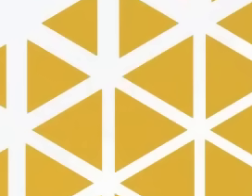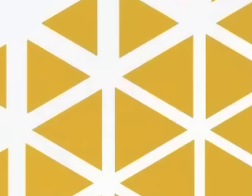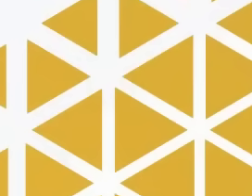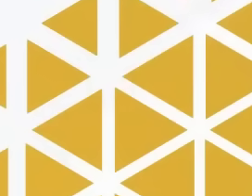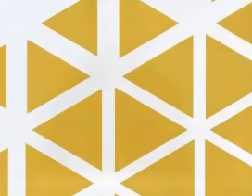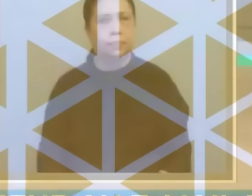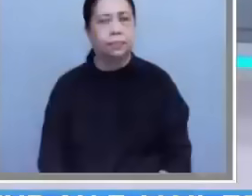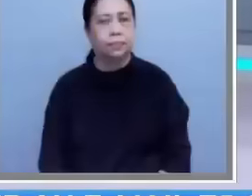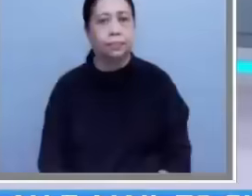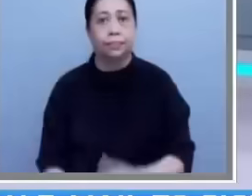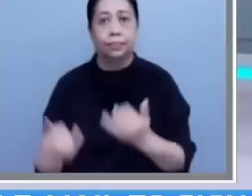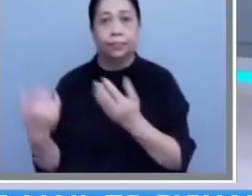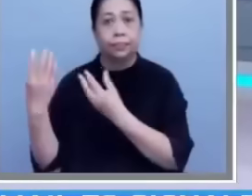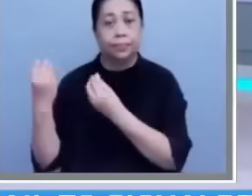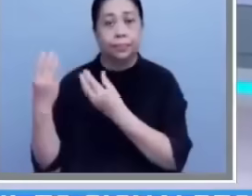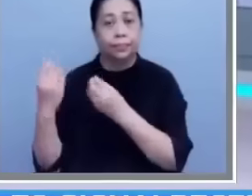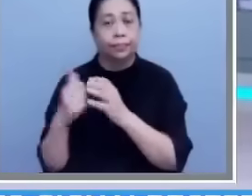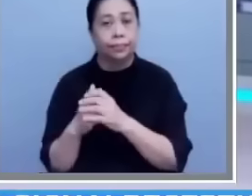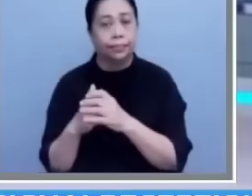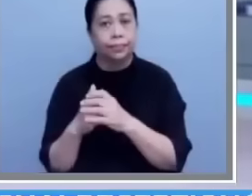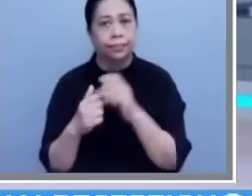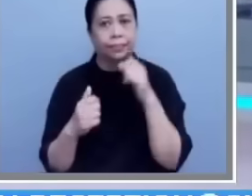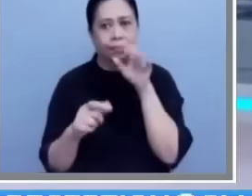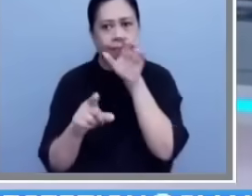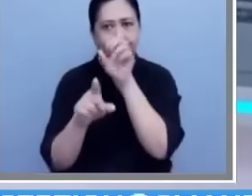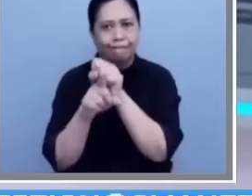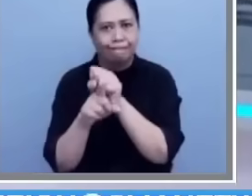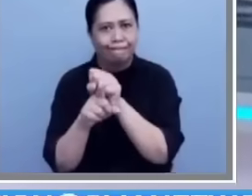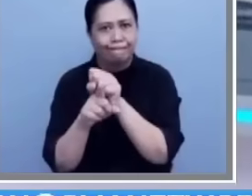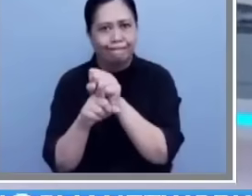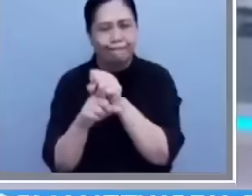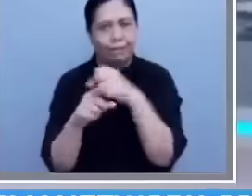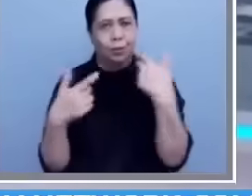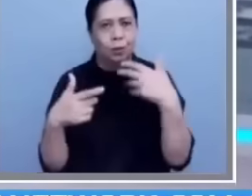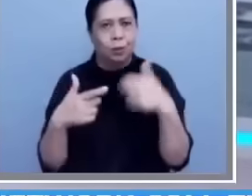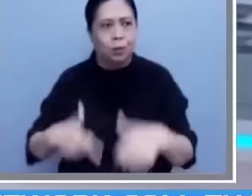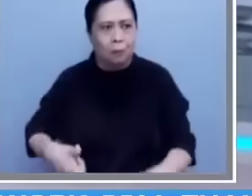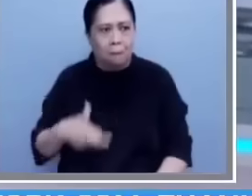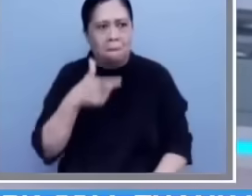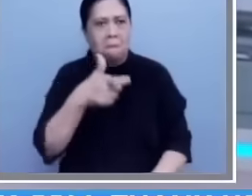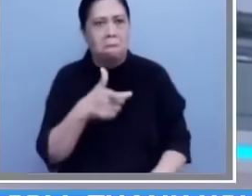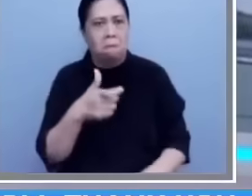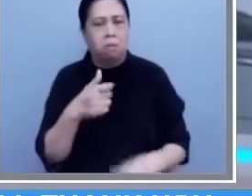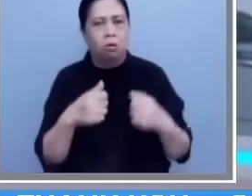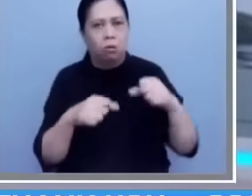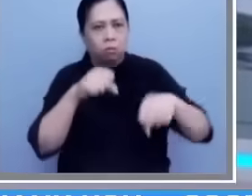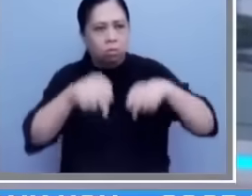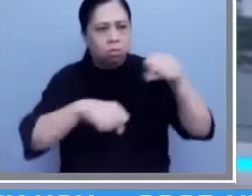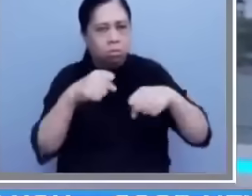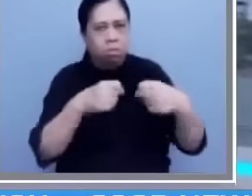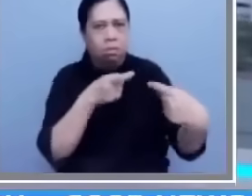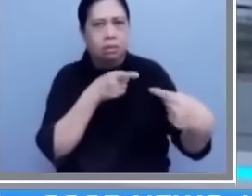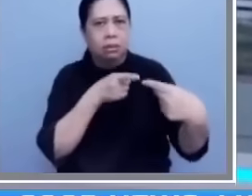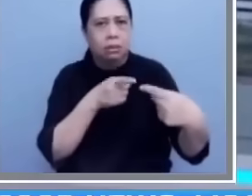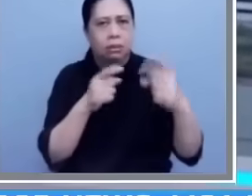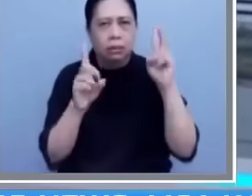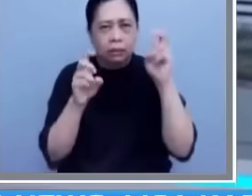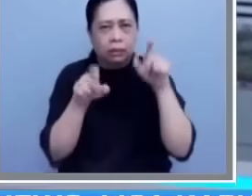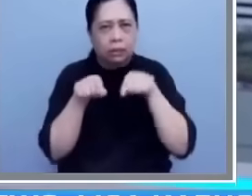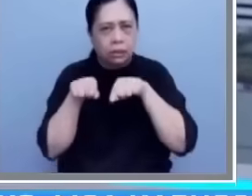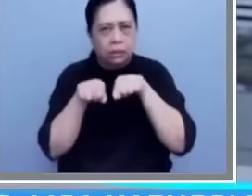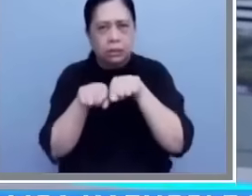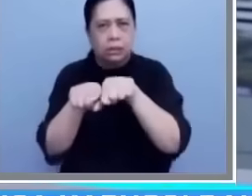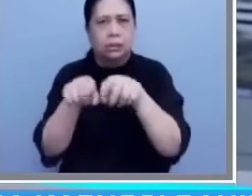Update po tayo sa motoristang nahulikam na nagkasa ng baril at nanakit ng siklistang umano'y nakagitgitan niya sa